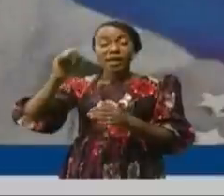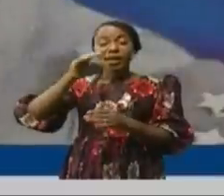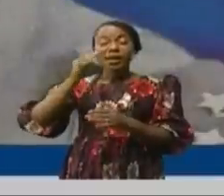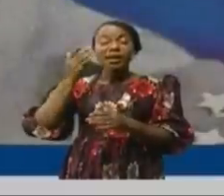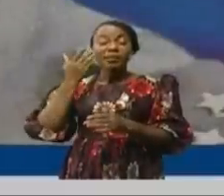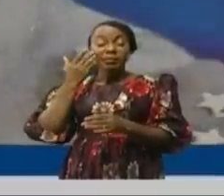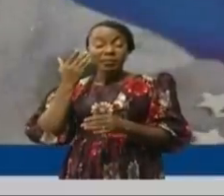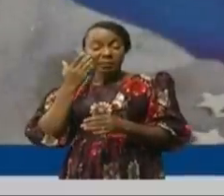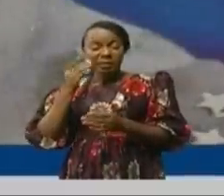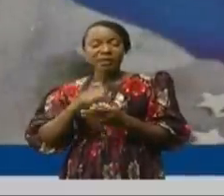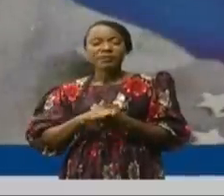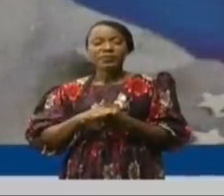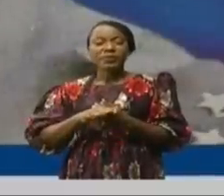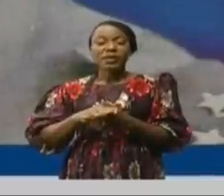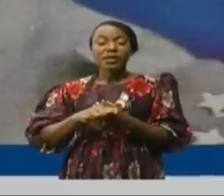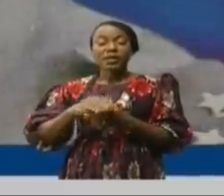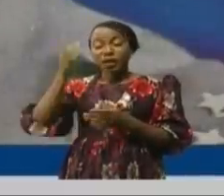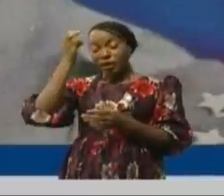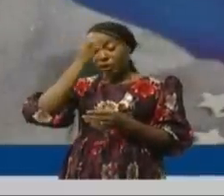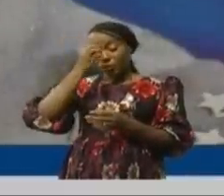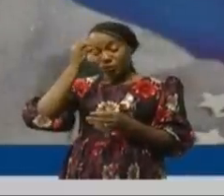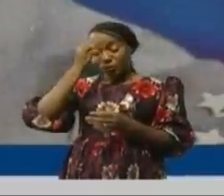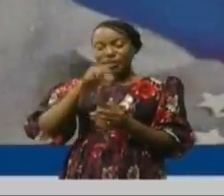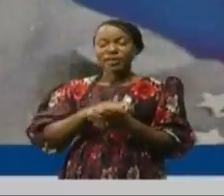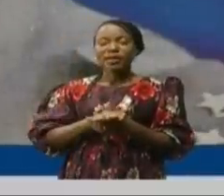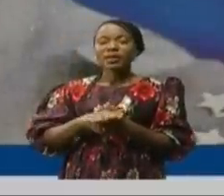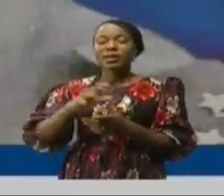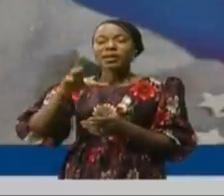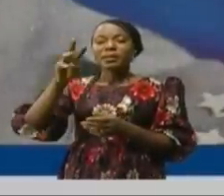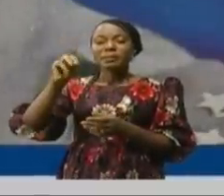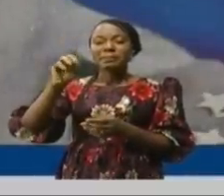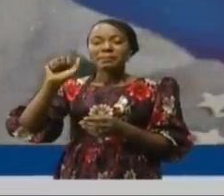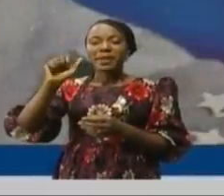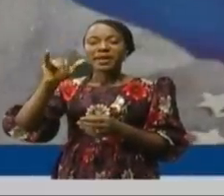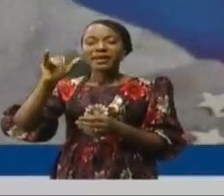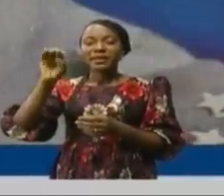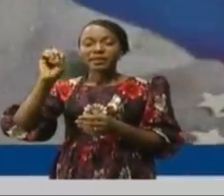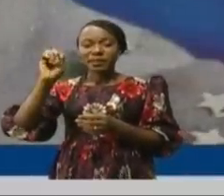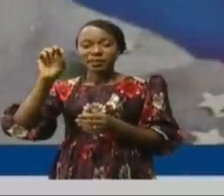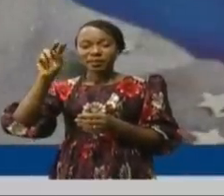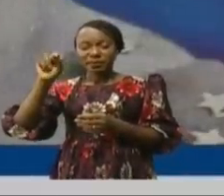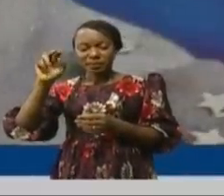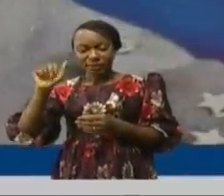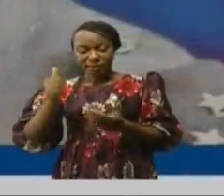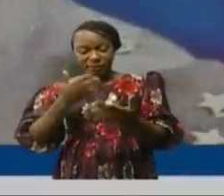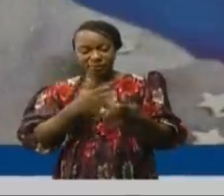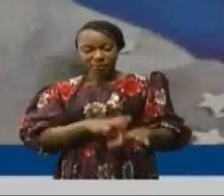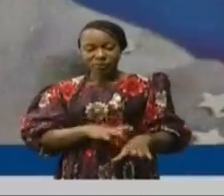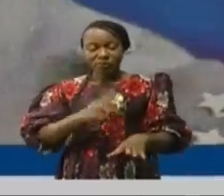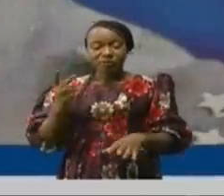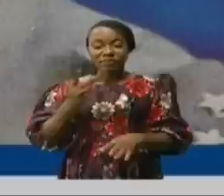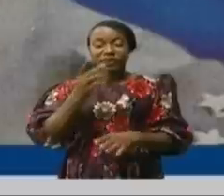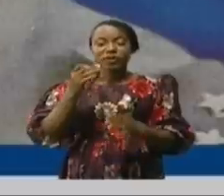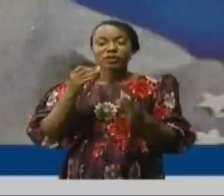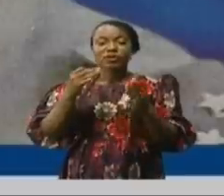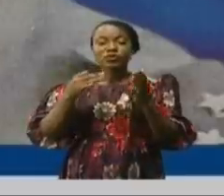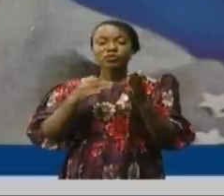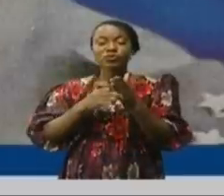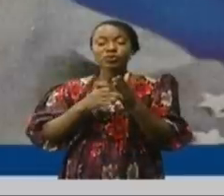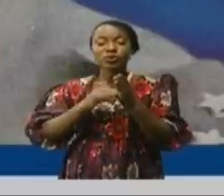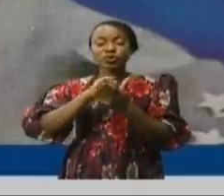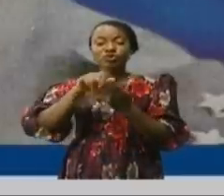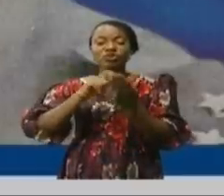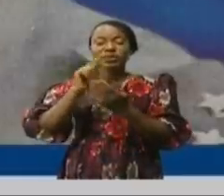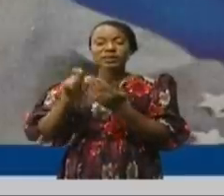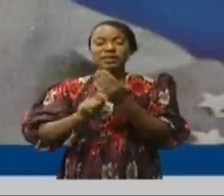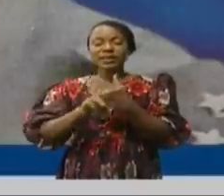Ferdinand Maïna Bichilo, mort survenu le 28 juillet 2022 à Kinshasa de suite